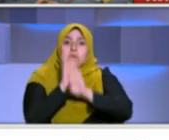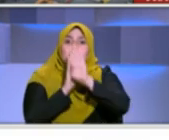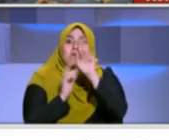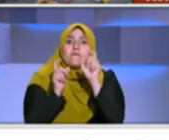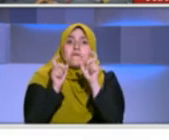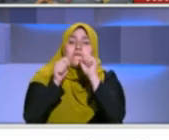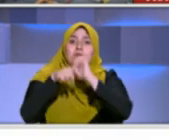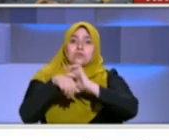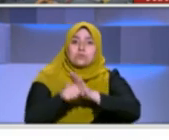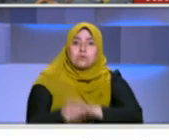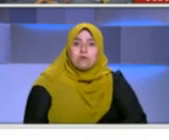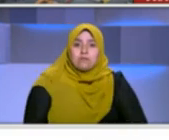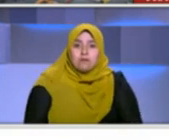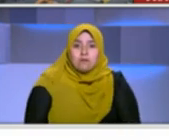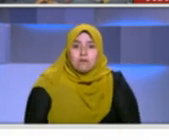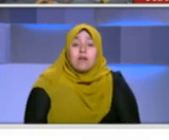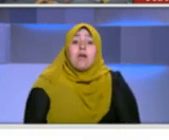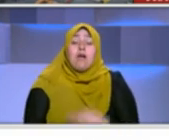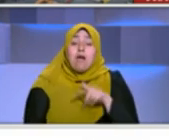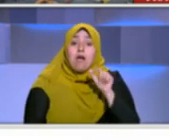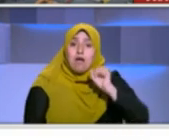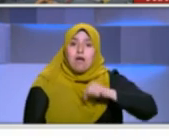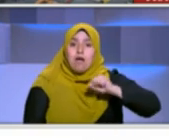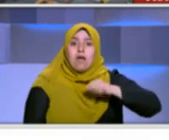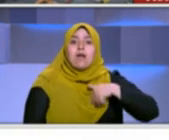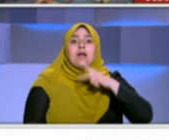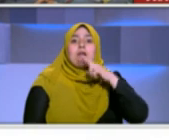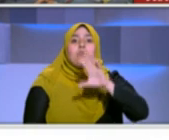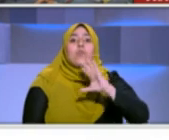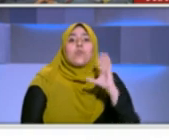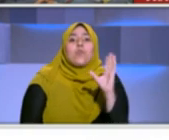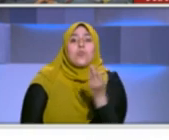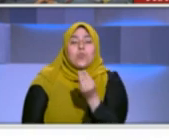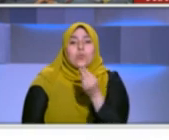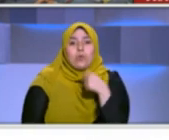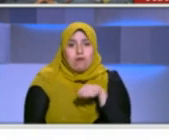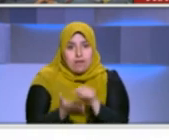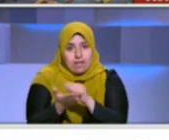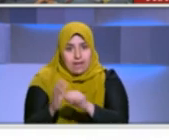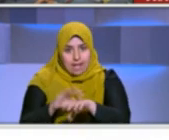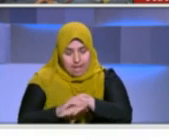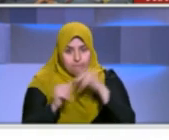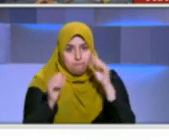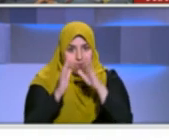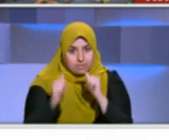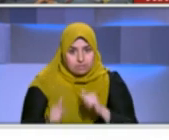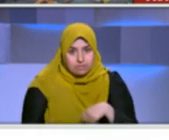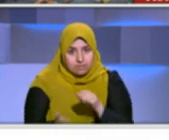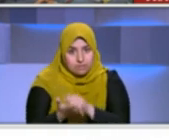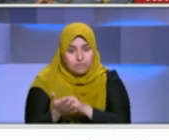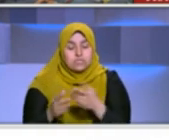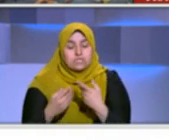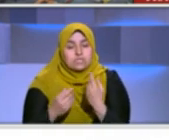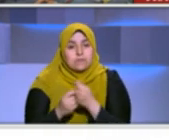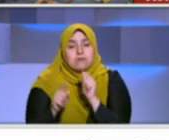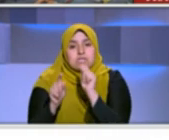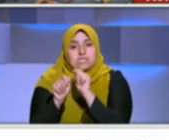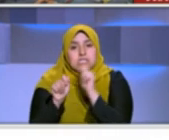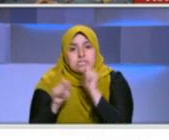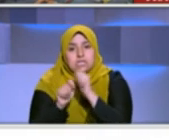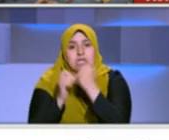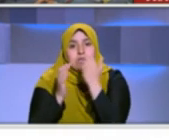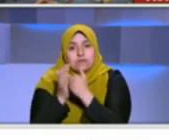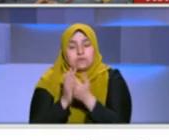كورونا. صحيح، يعني هو كل الاجراءات اللي مصر اتخذتها من الاصلاح الاقتصادي